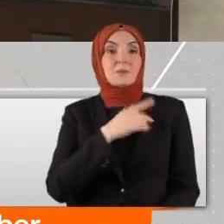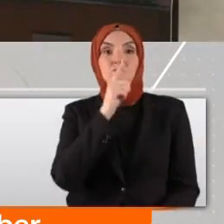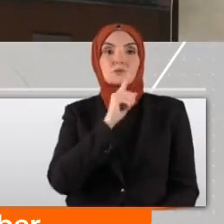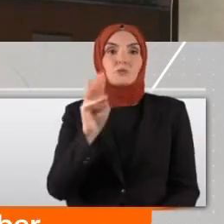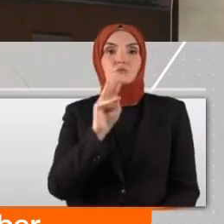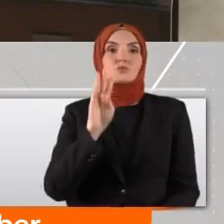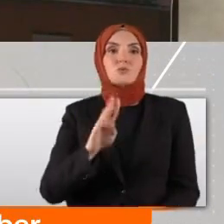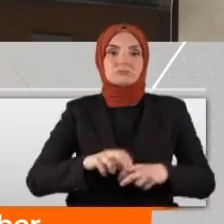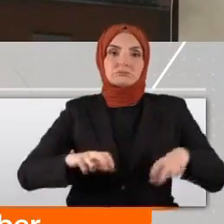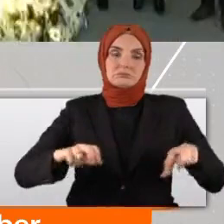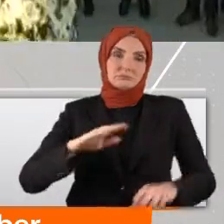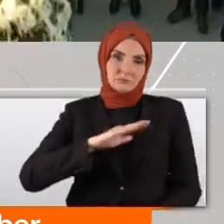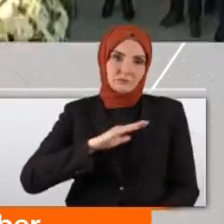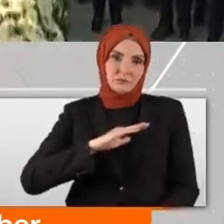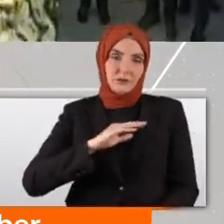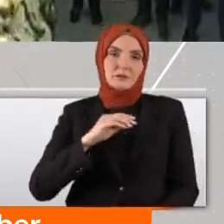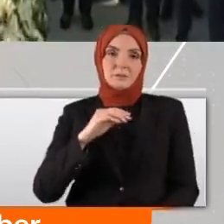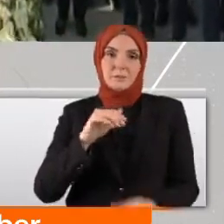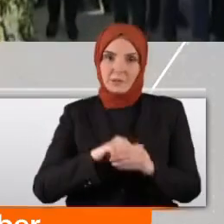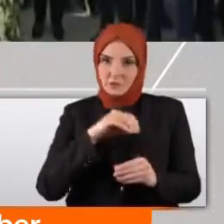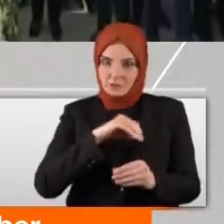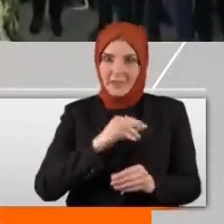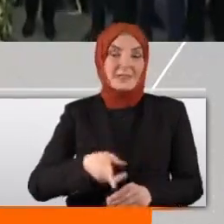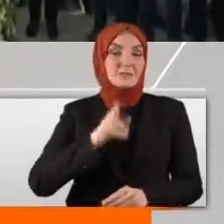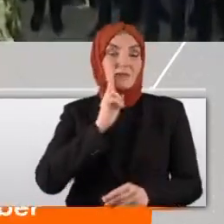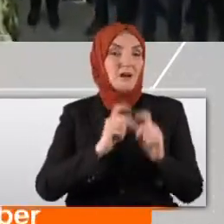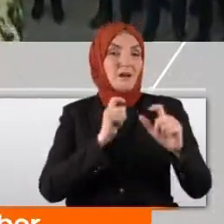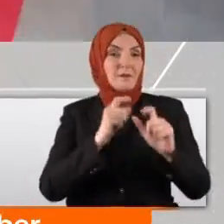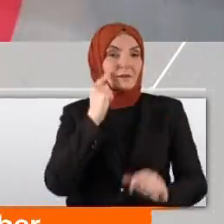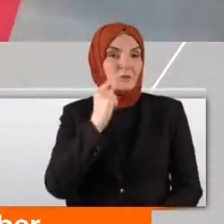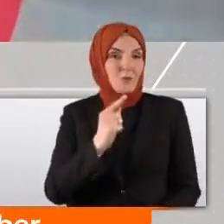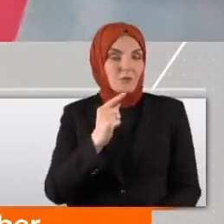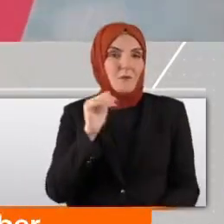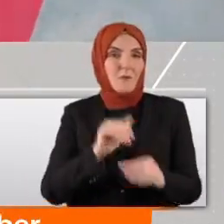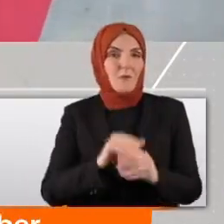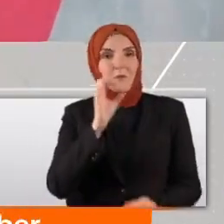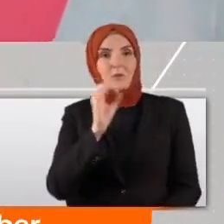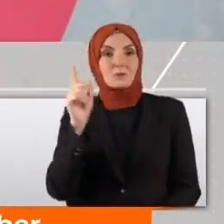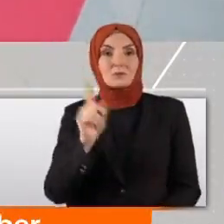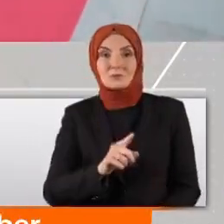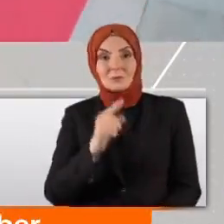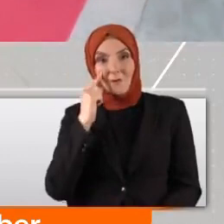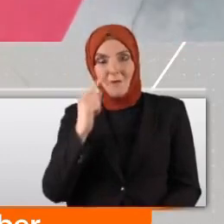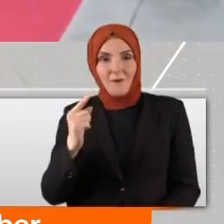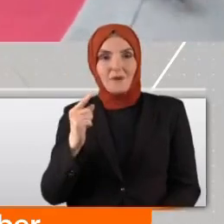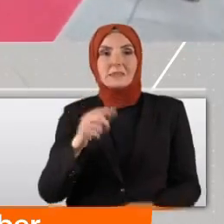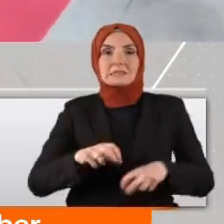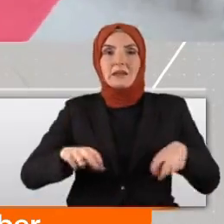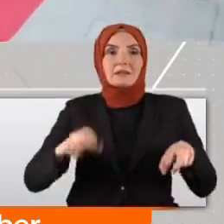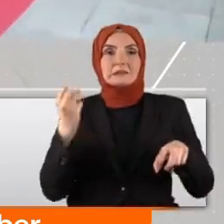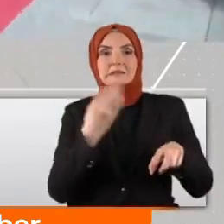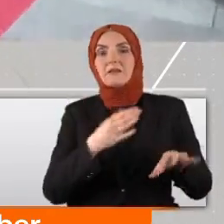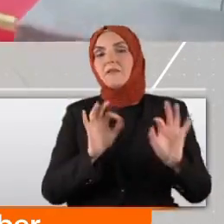son anketlerde de oy oranı %25.7 çıkıyor. Yani sandalye sayısının üzerine koyamıyor. Eğer masadaki